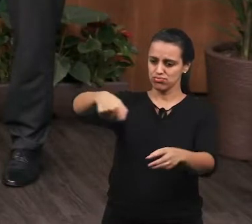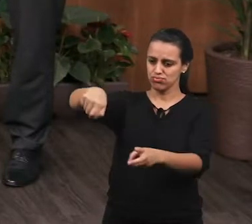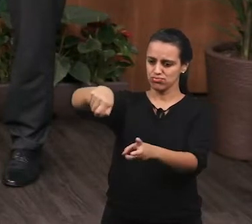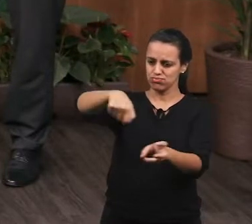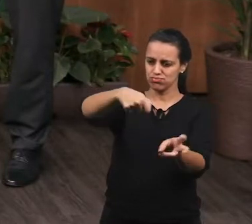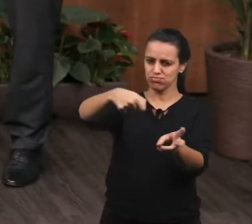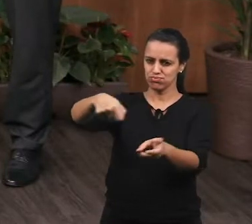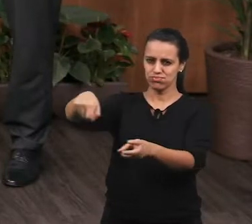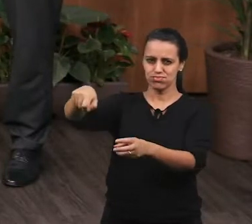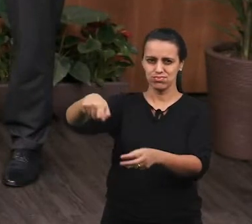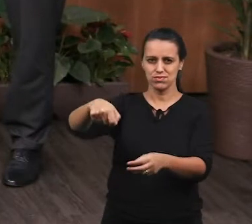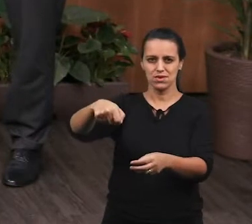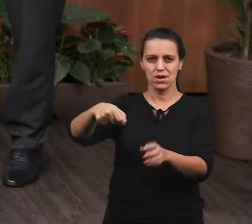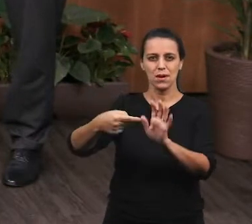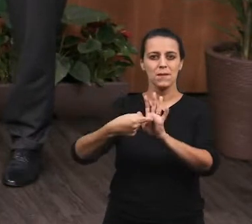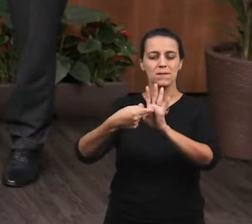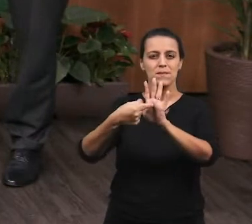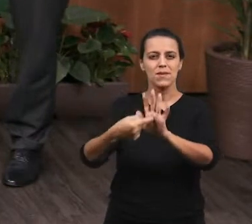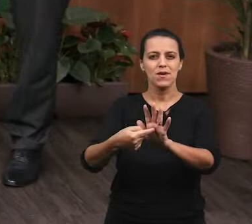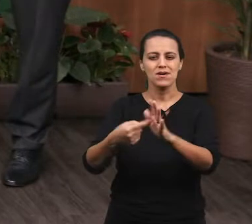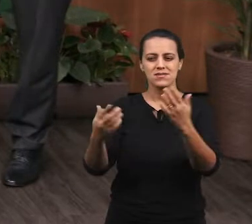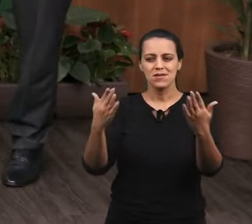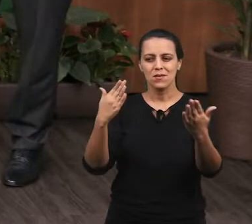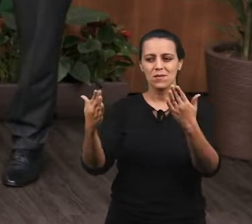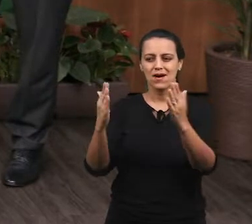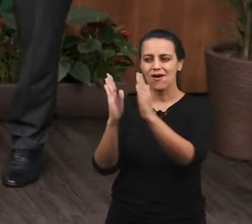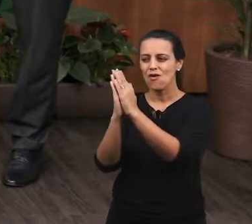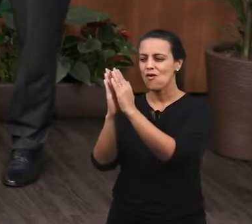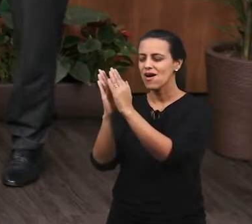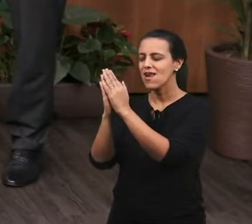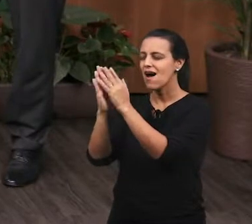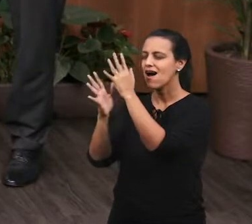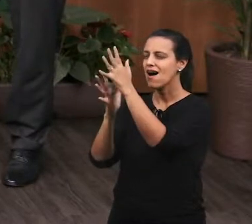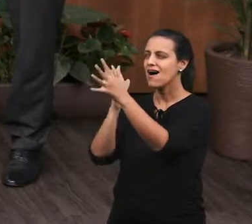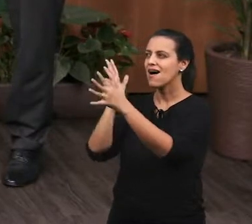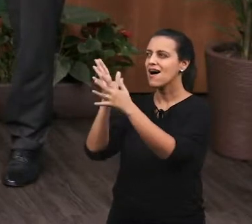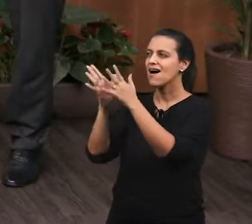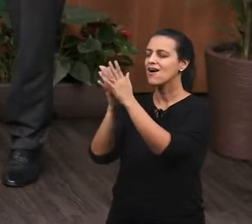всесожжения, жертвенник курения, говорит